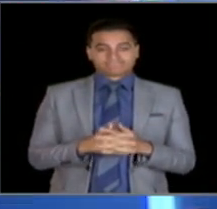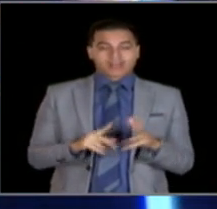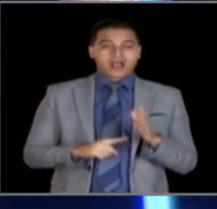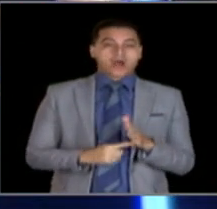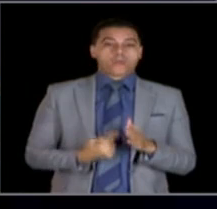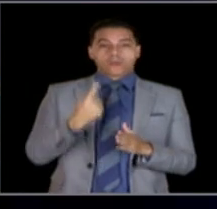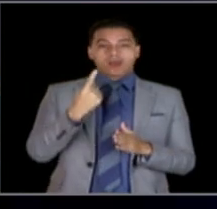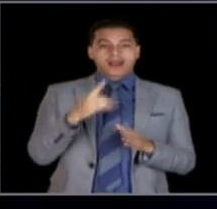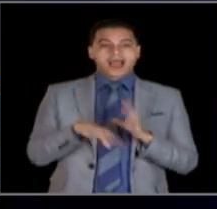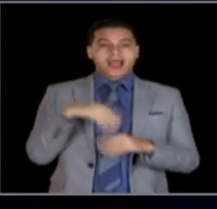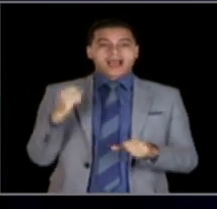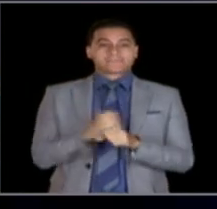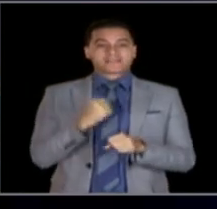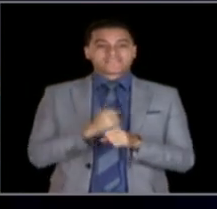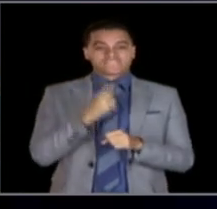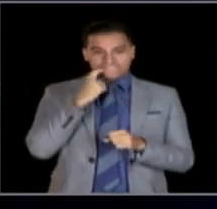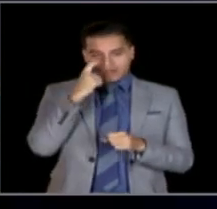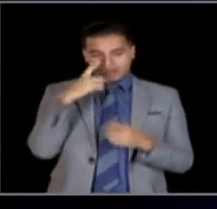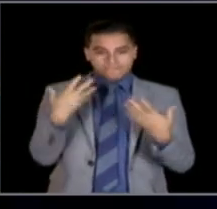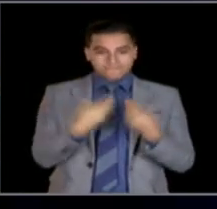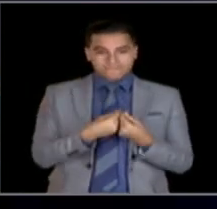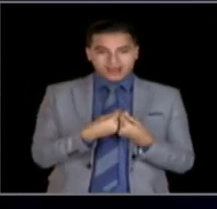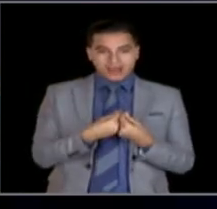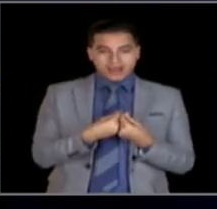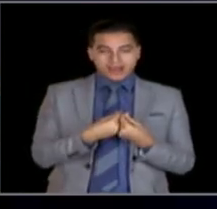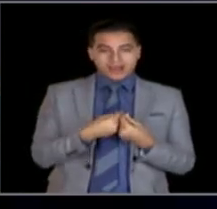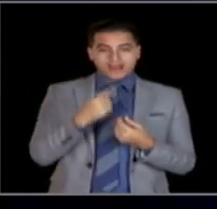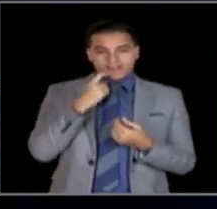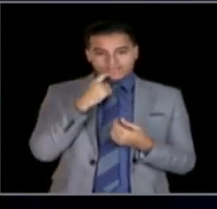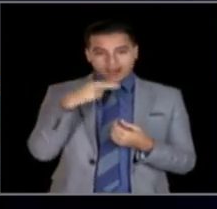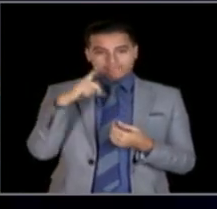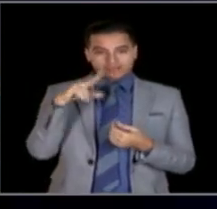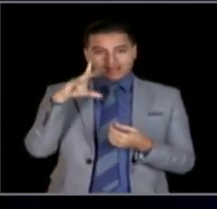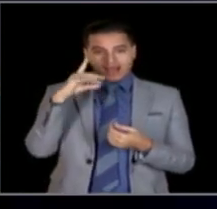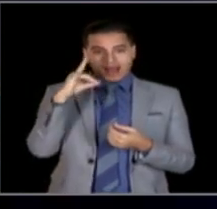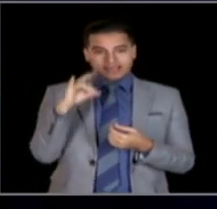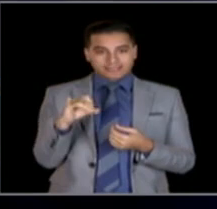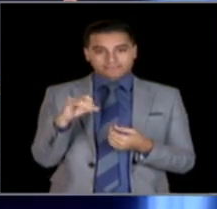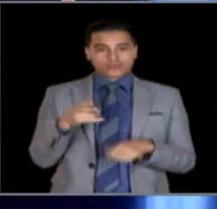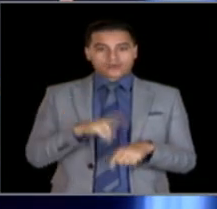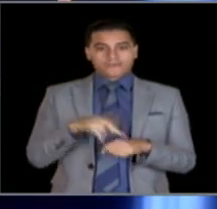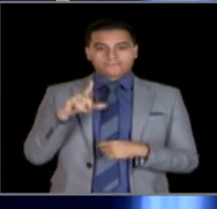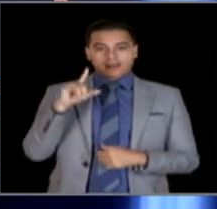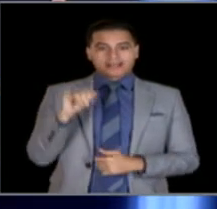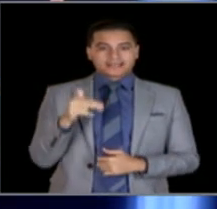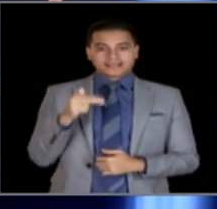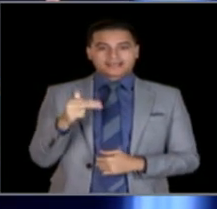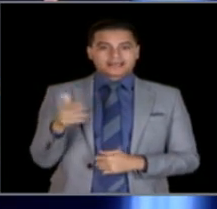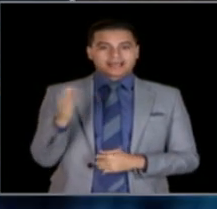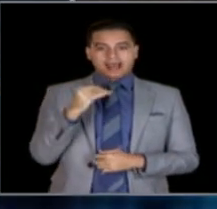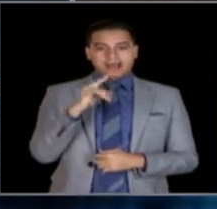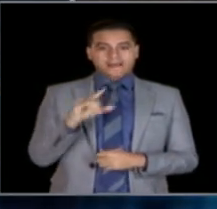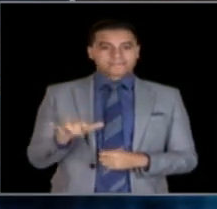اول عمل فني بين عبد الحليم حافظ وبليغ حمدي قلتها الاول